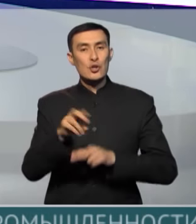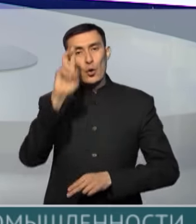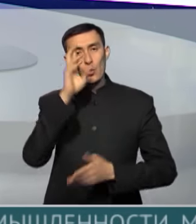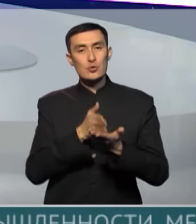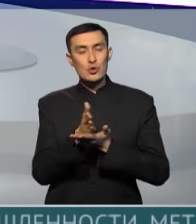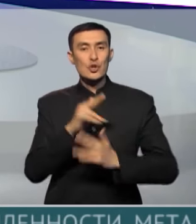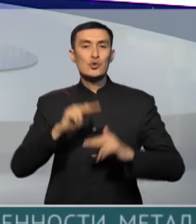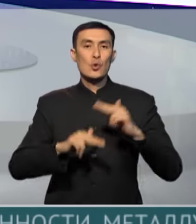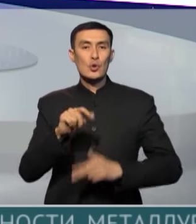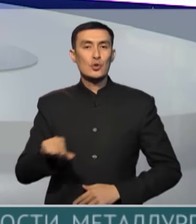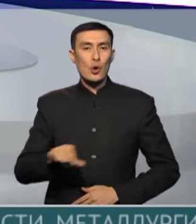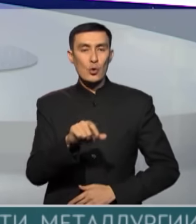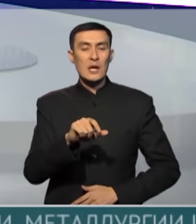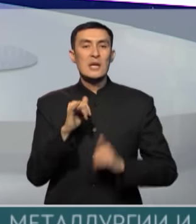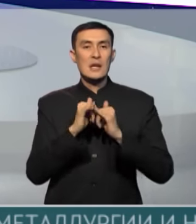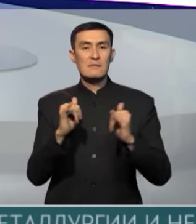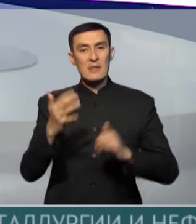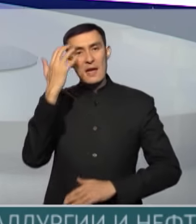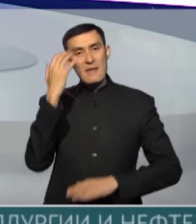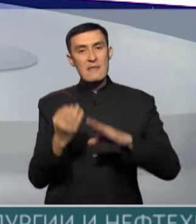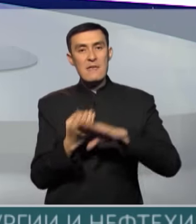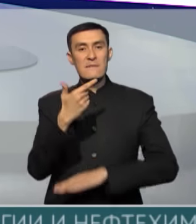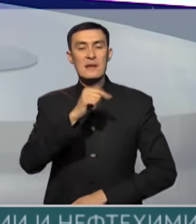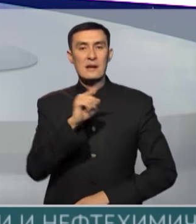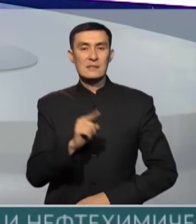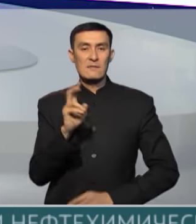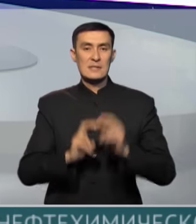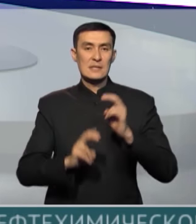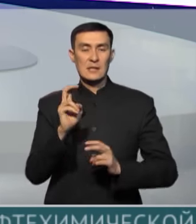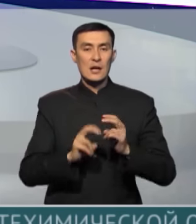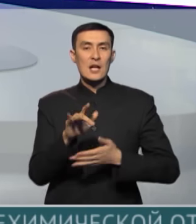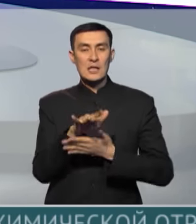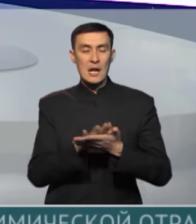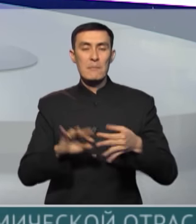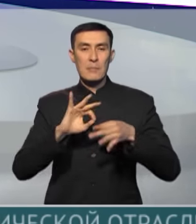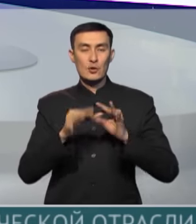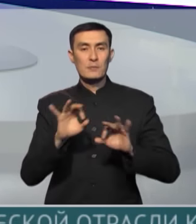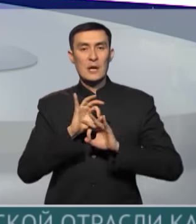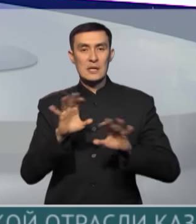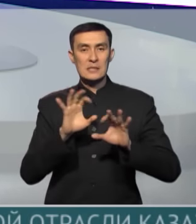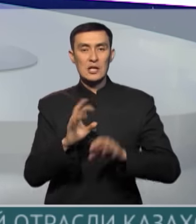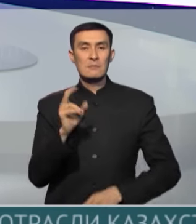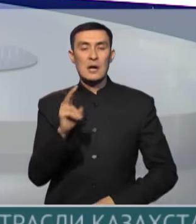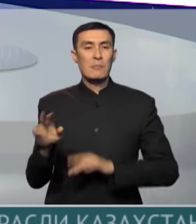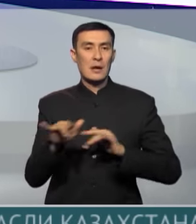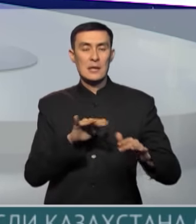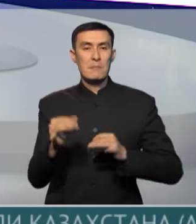строить дороги и развивать нефтегазовый сектор. Дмитрий Крюкович подробнее расскажет, как проходили переговоры в